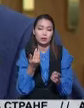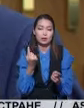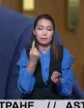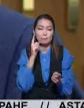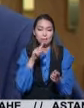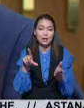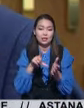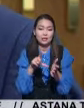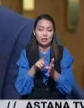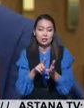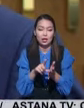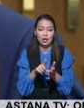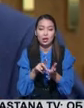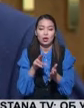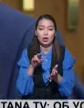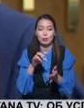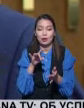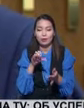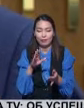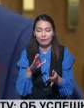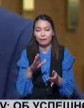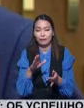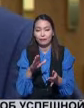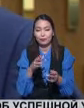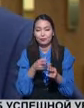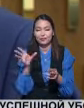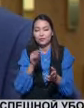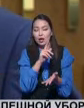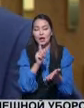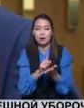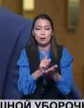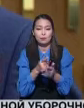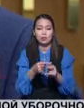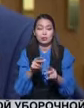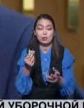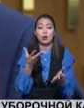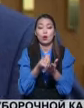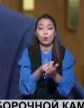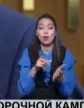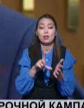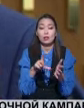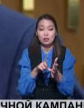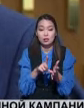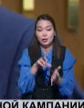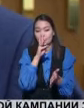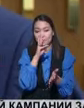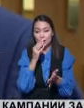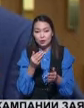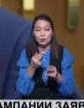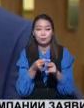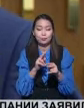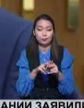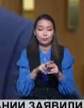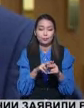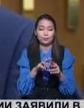налоговым агентом операторов интернет-платформы. То есть все обязательства по уплате налогов с доходов вот, на интернет-платформу возлагаются